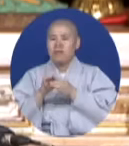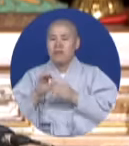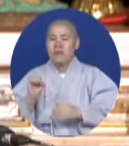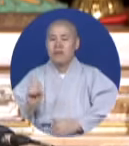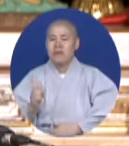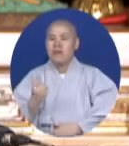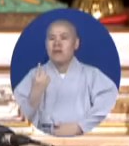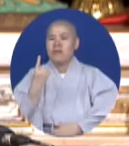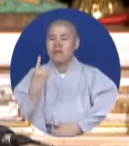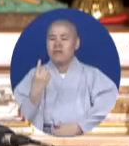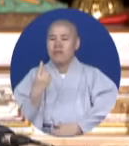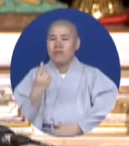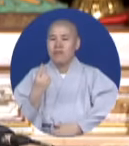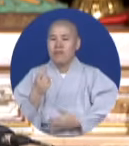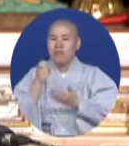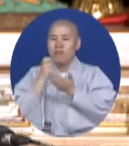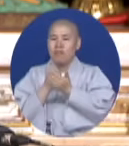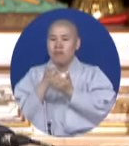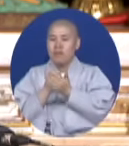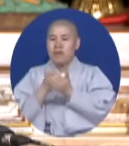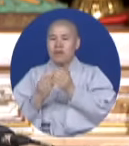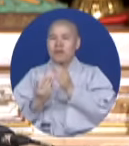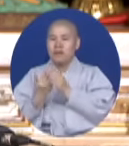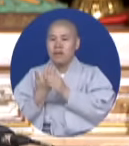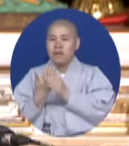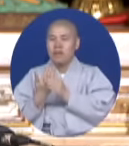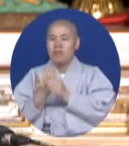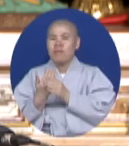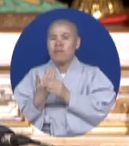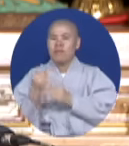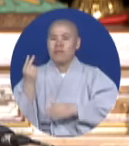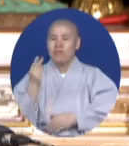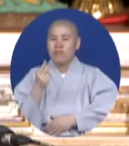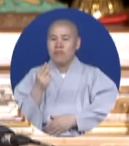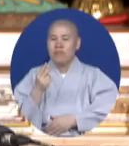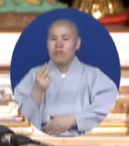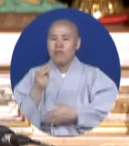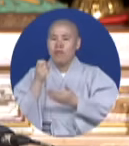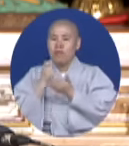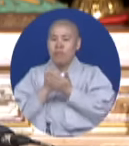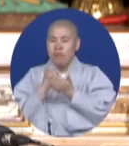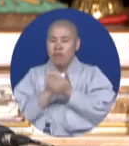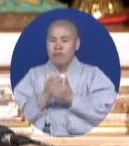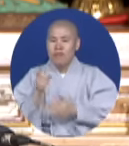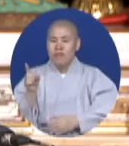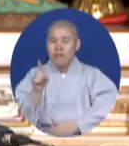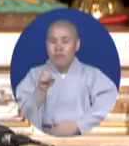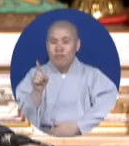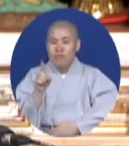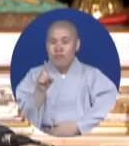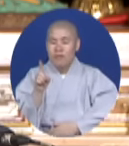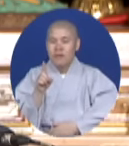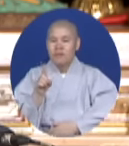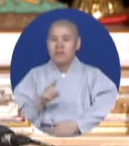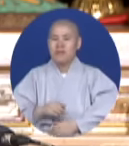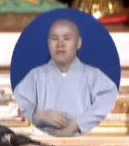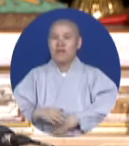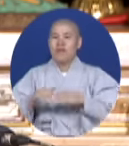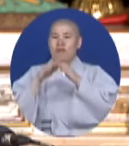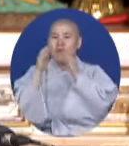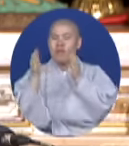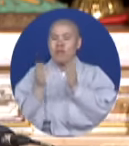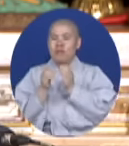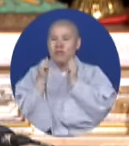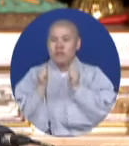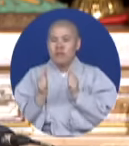까닥으로 법이 생기고. 법이란 뭐냐? 모든